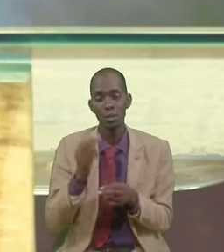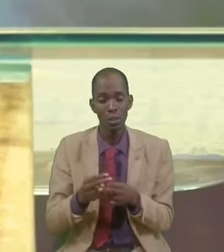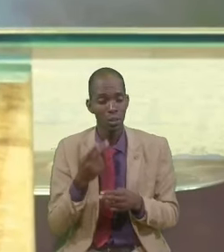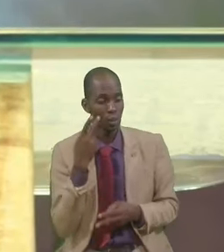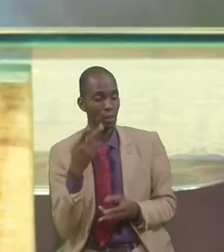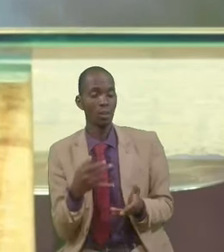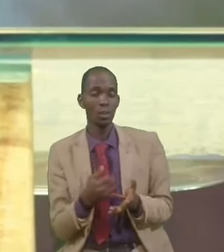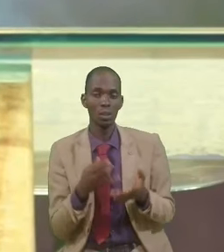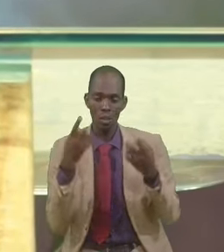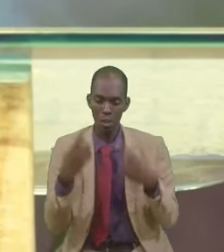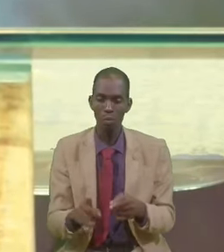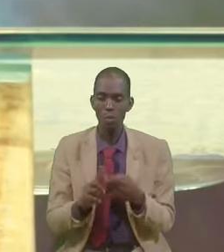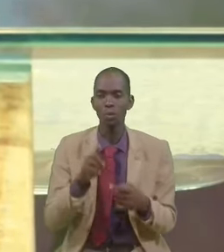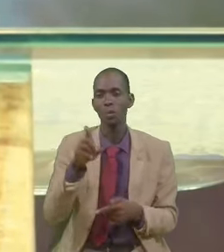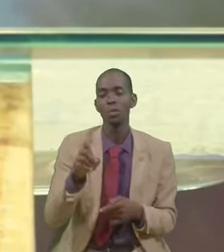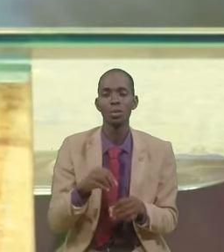Acceptez que c'est fait.